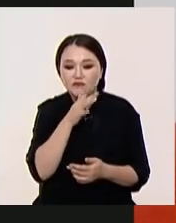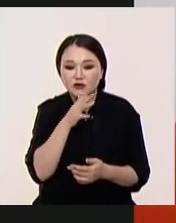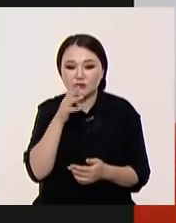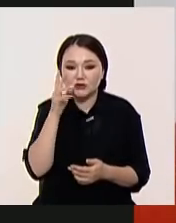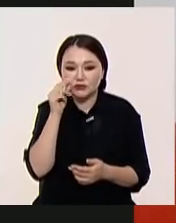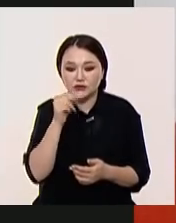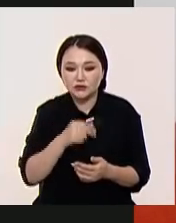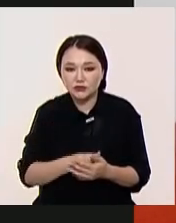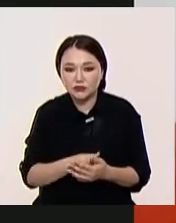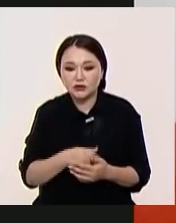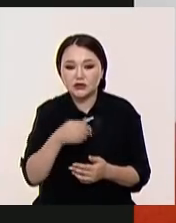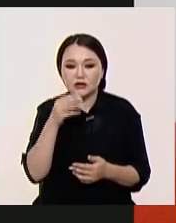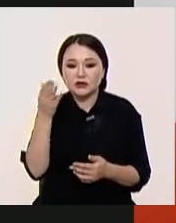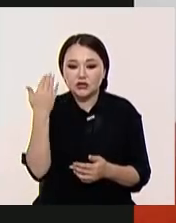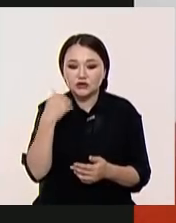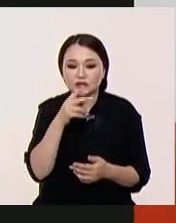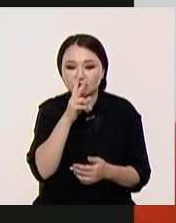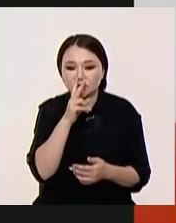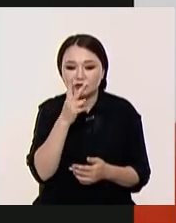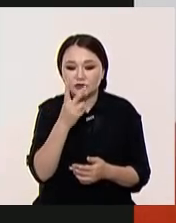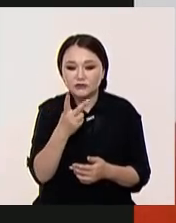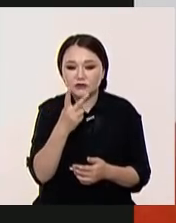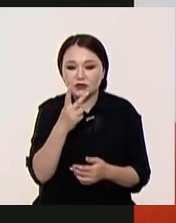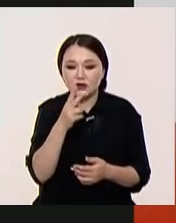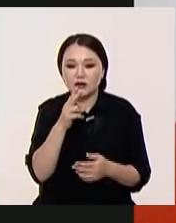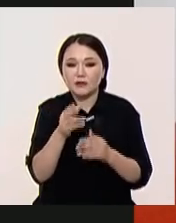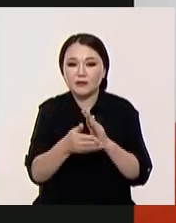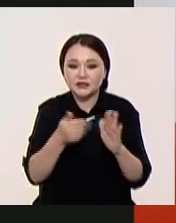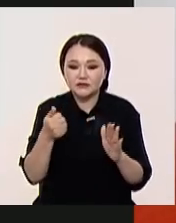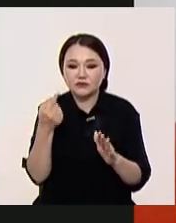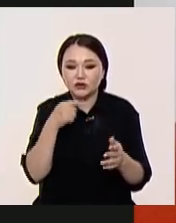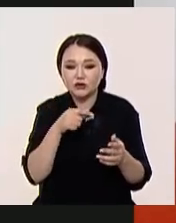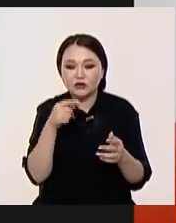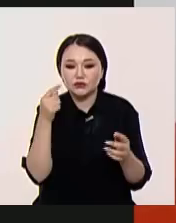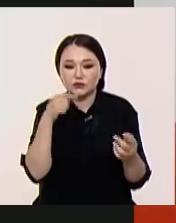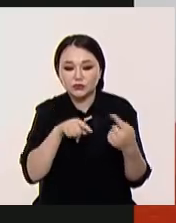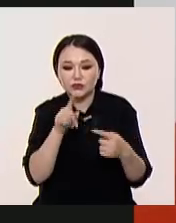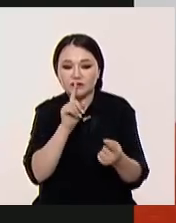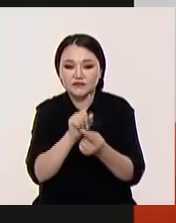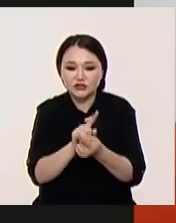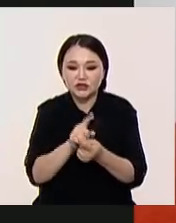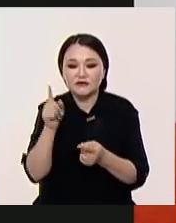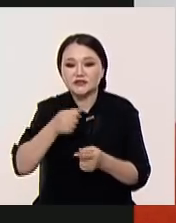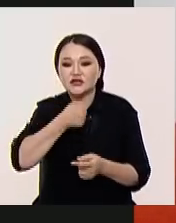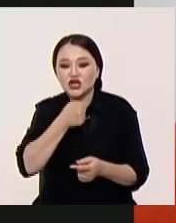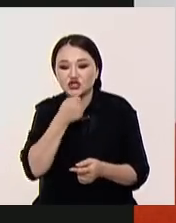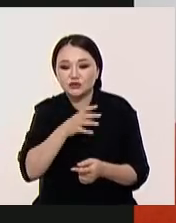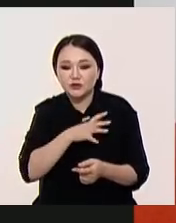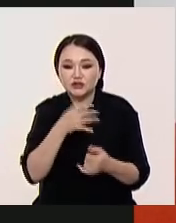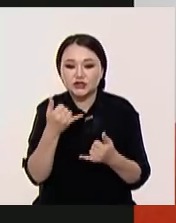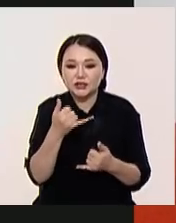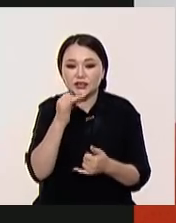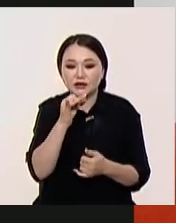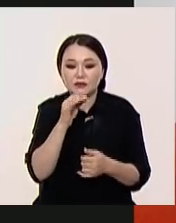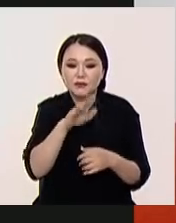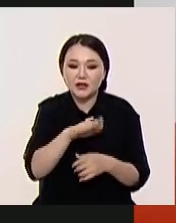уақыты. Кезінде 2 басқа айтқанда призыв бір-бірімен кездесетін, жаңағы оңғасында старшылар болатын, және де